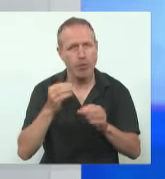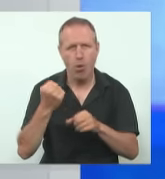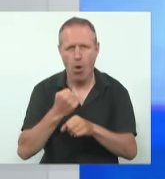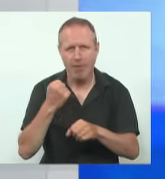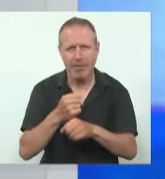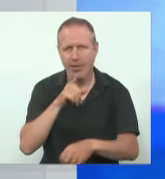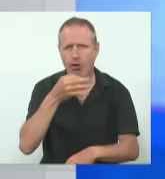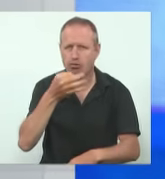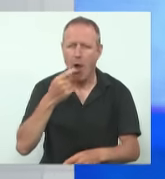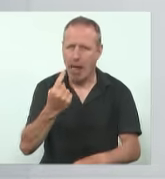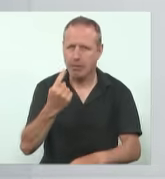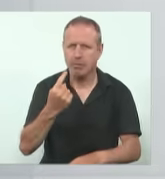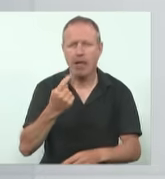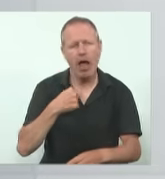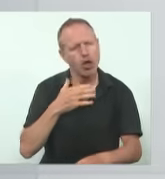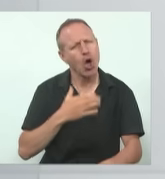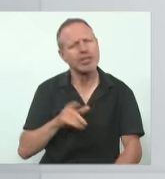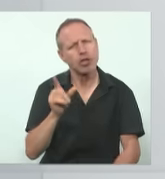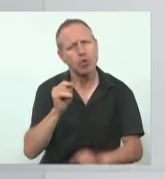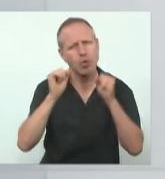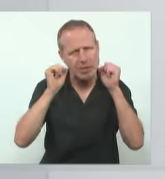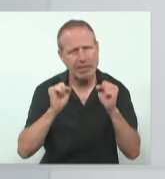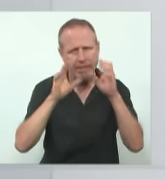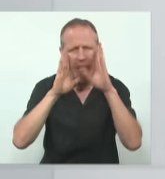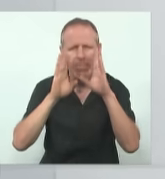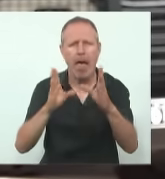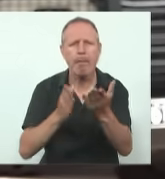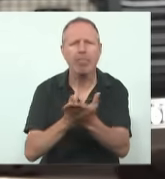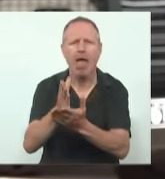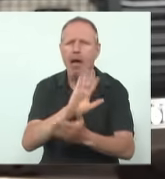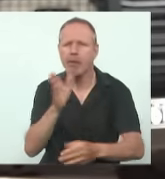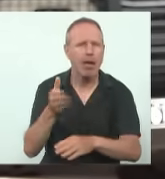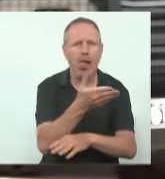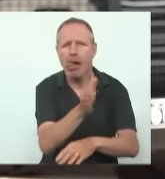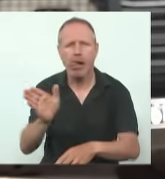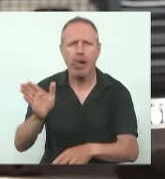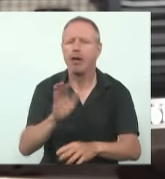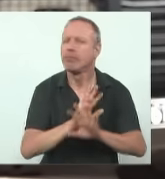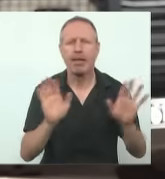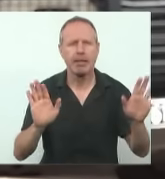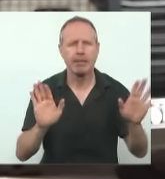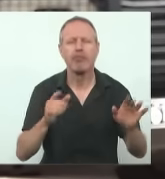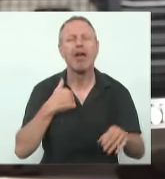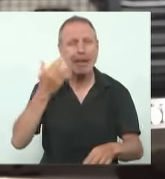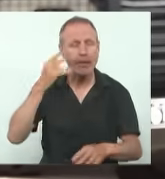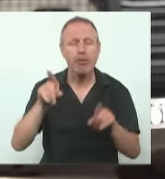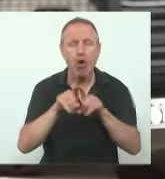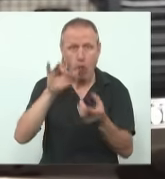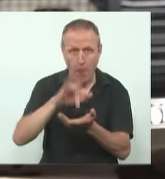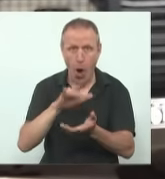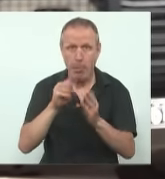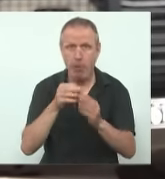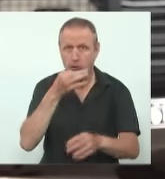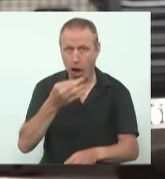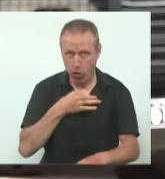עצמך, רגע, אני רוצה זוגיות יציבה, נאמנה, בלי זבזופים. וכשהייתי באותו מקום עם השאלה שלי, אם הייתי רואה